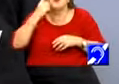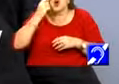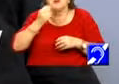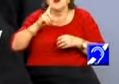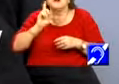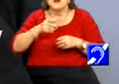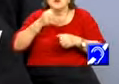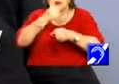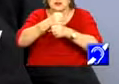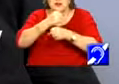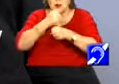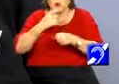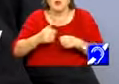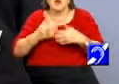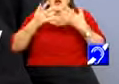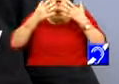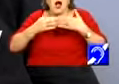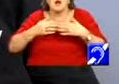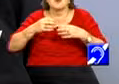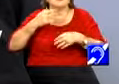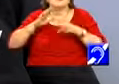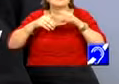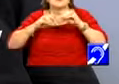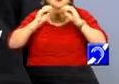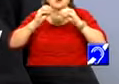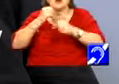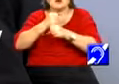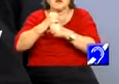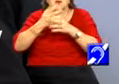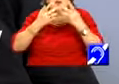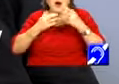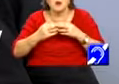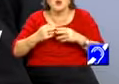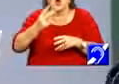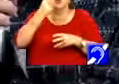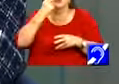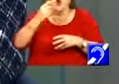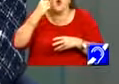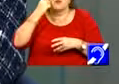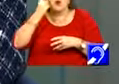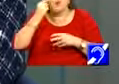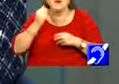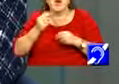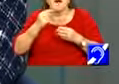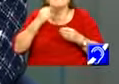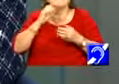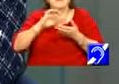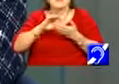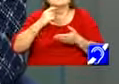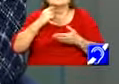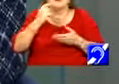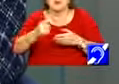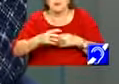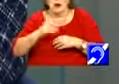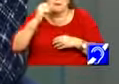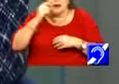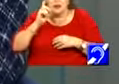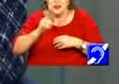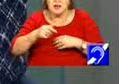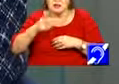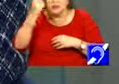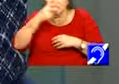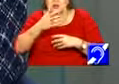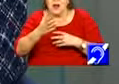facă. Calculul făcut de Ministerul Educației este pentru două teste pe săptămână pe copil. Părinții trebuie să înțeleagă că dacă